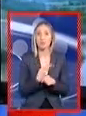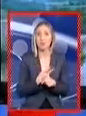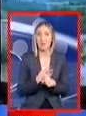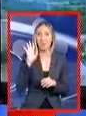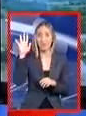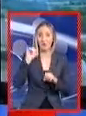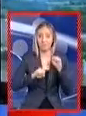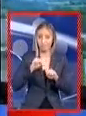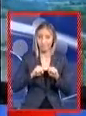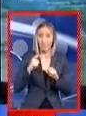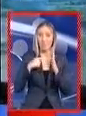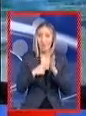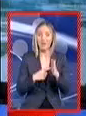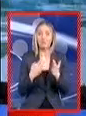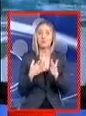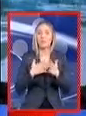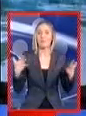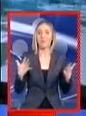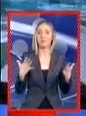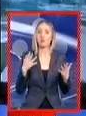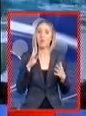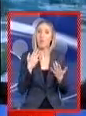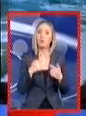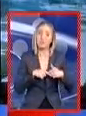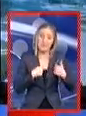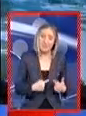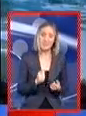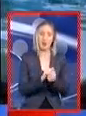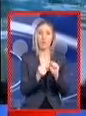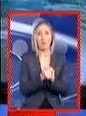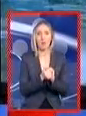svoju veličinu i koliko se iskreno bore za svoju otadžbinu.